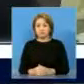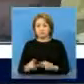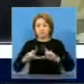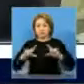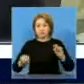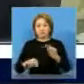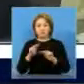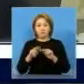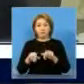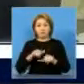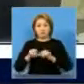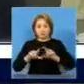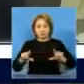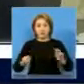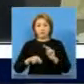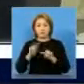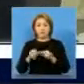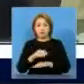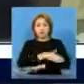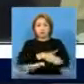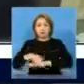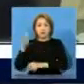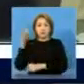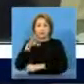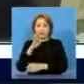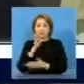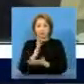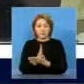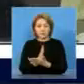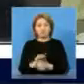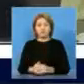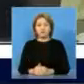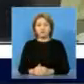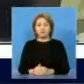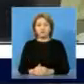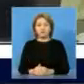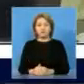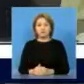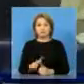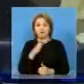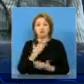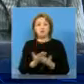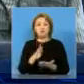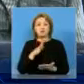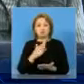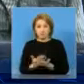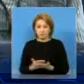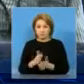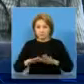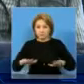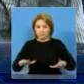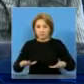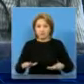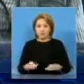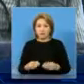жатыр, балабақша да салынып жатыр, көшеге жарық та тартылып жатыр, асфальт та төселіп жатыр. Ол қай уақытта, қай заманда болды. Мына балаларымыз